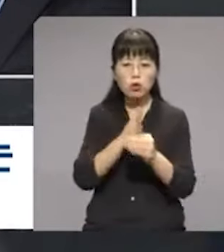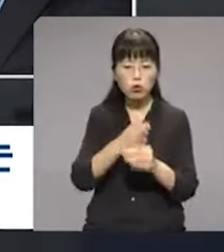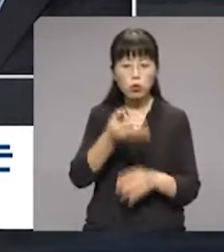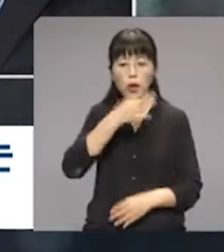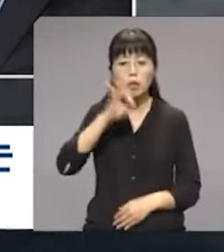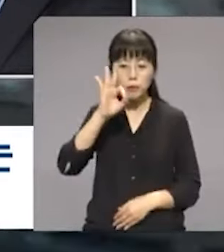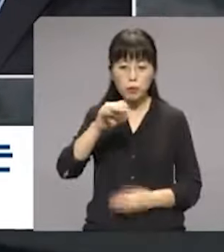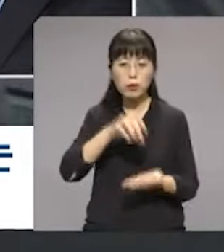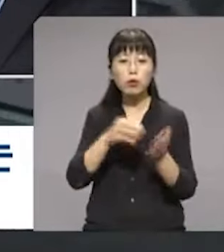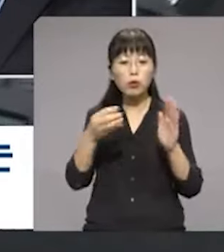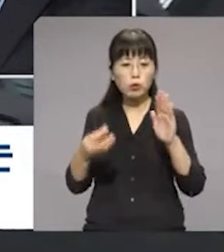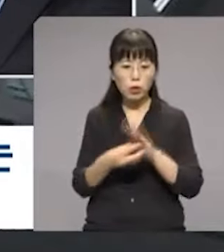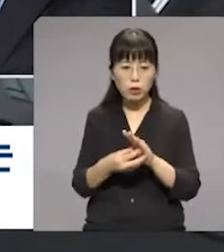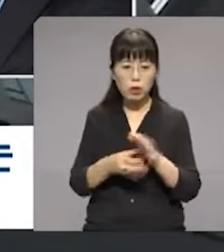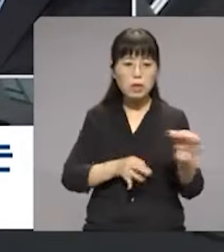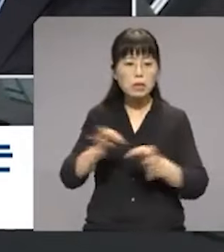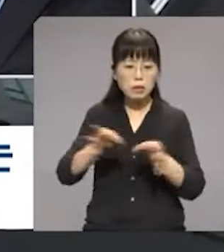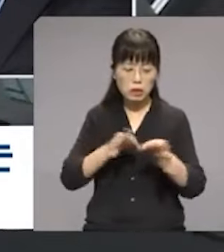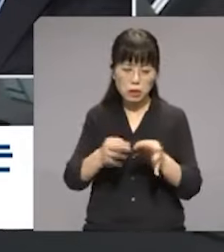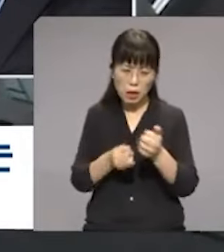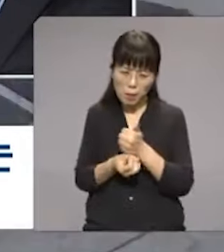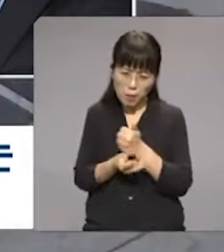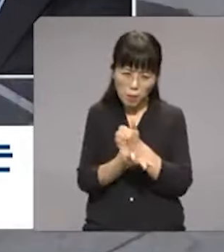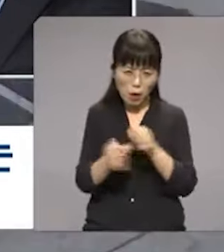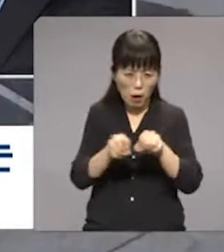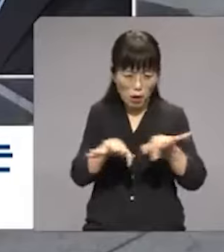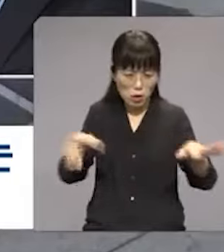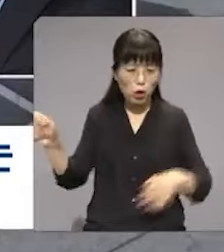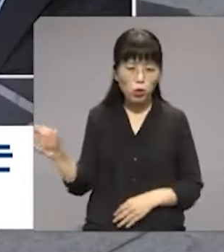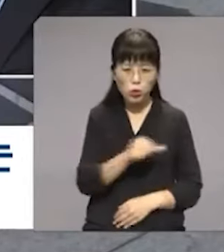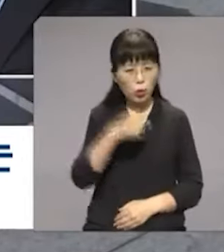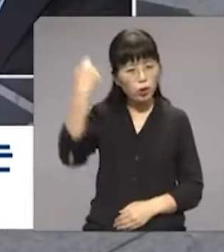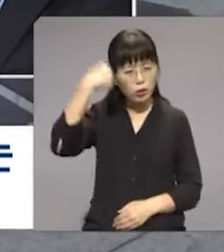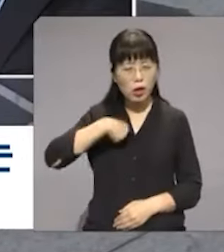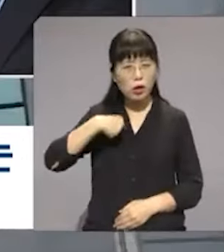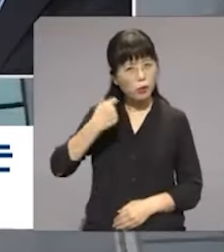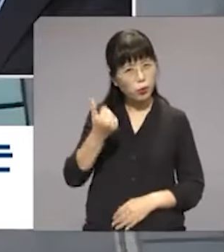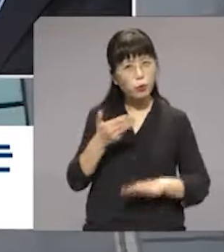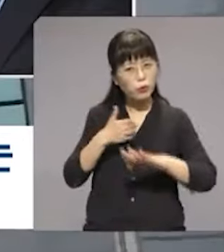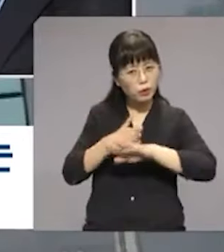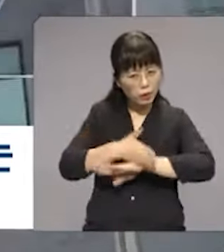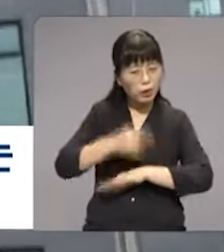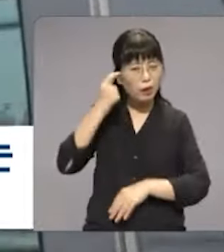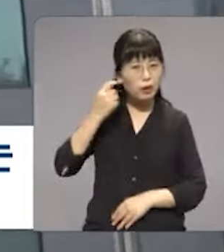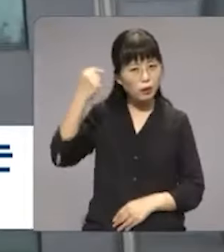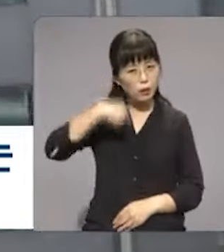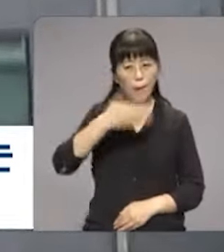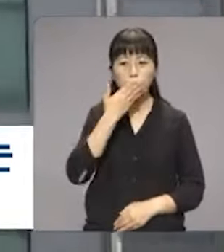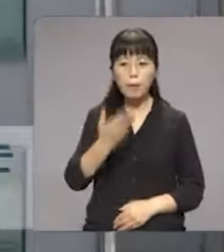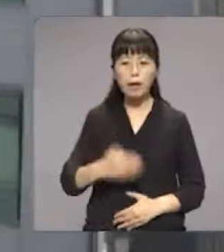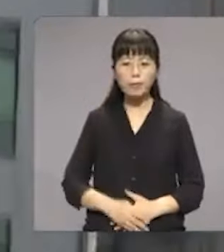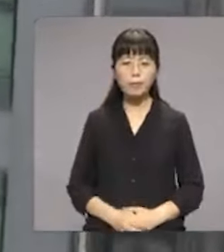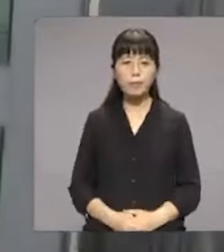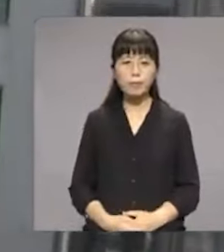이제 중간 금리 수준에서는 시장에서 퍼져나가는 속도가 좀 체감상 굉장히 느리다 느끼실 수